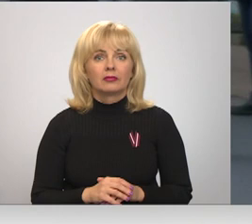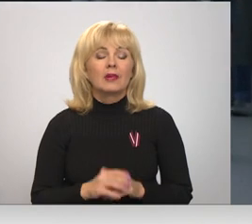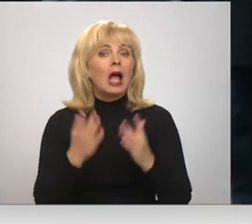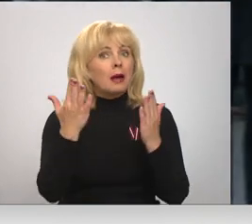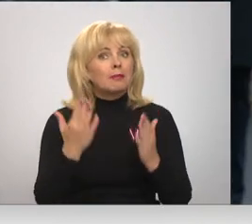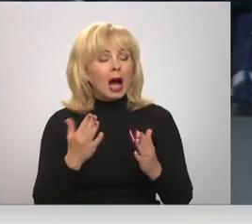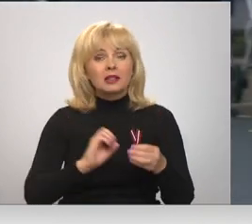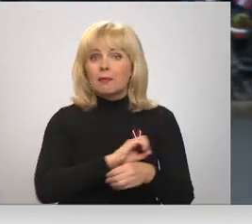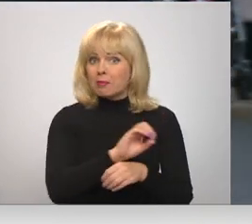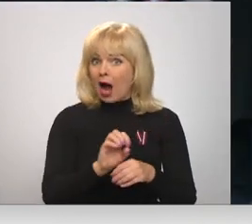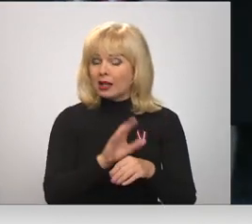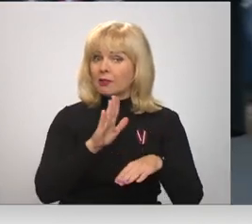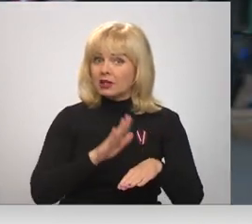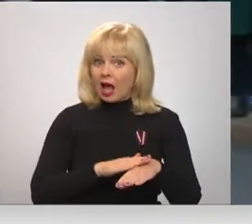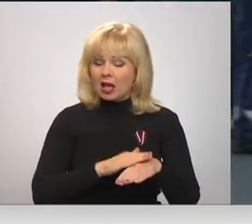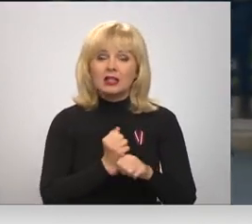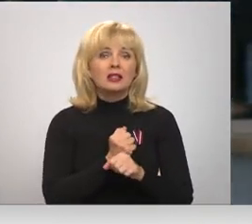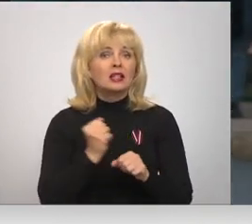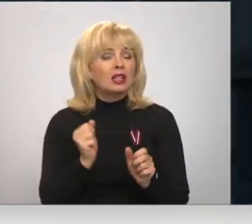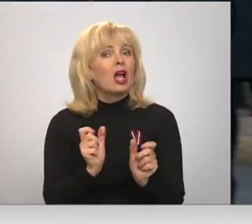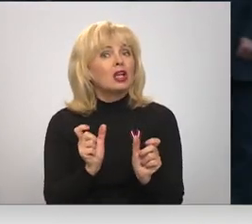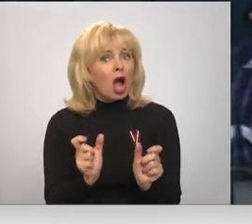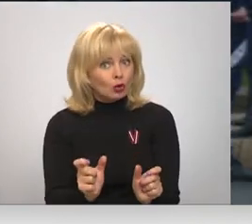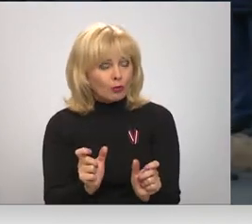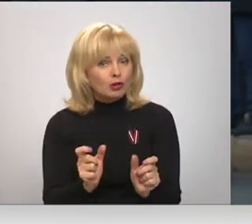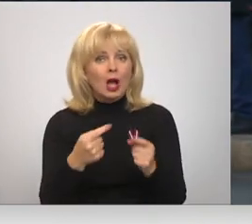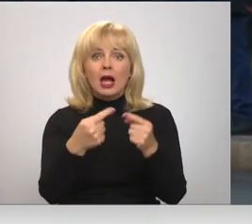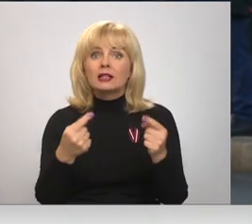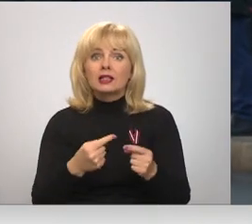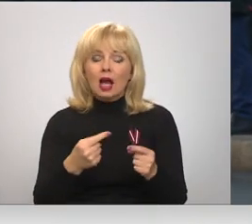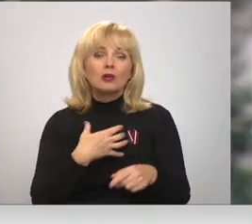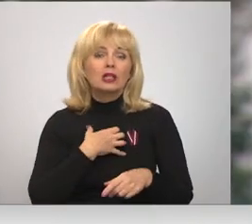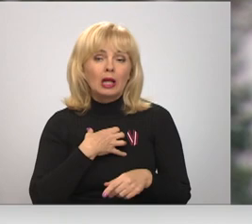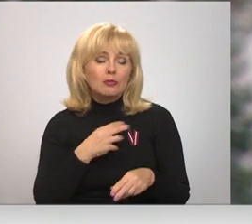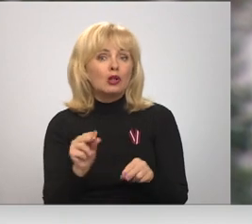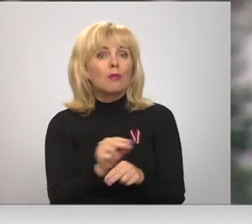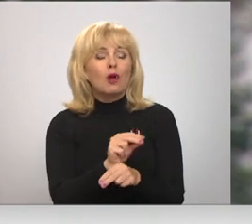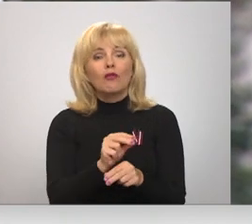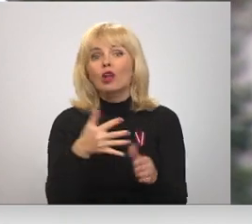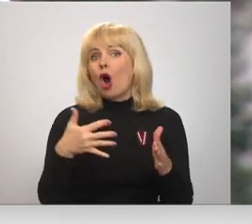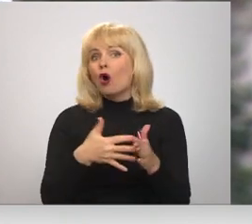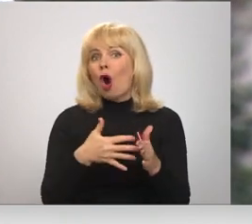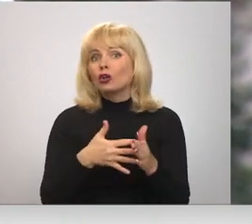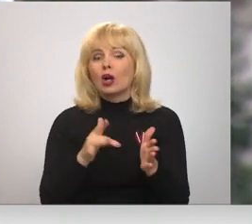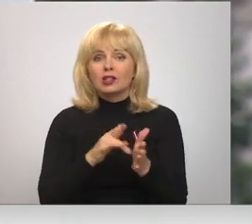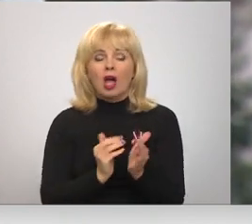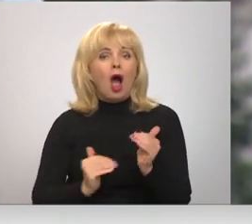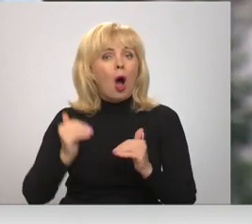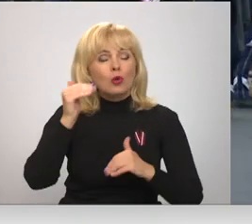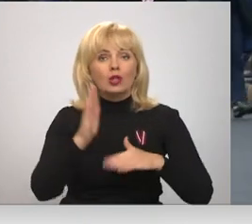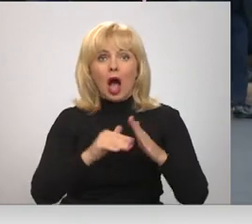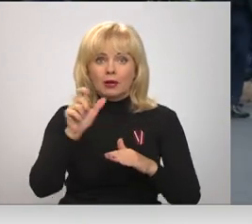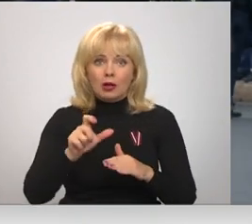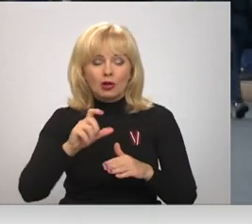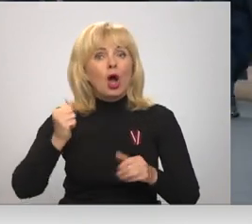Pasākumi pandēmijas dēļ šobrīd ir strikti ierobežoti, taču saskaņojot ar slimību profilakses un kontroles centru, valsts augstākās amatpersonas